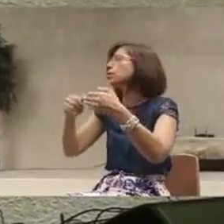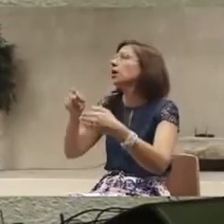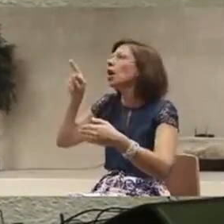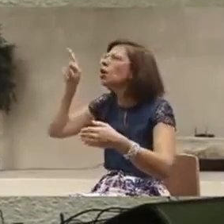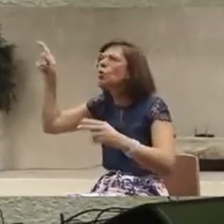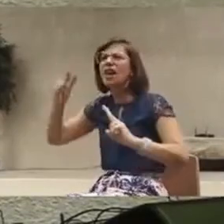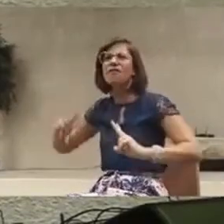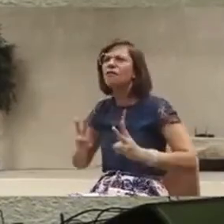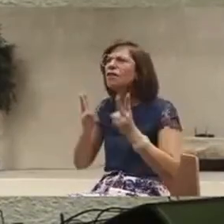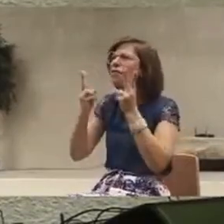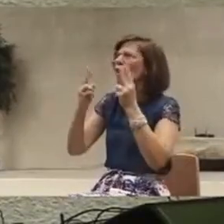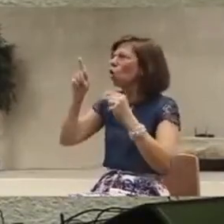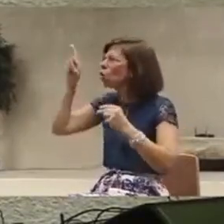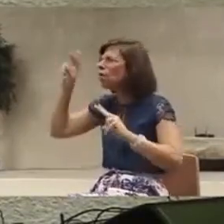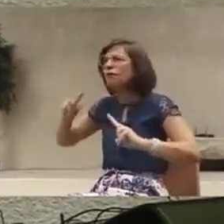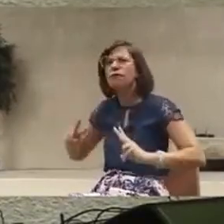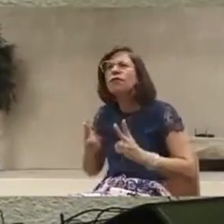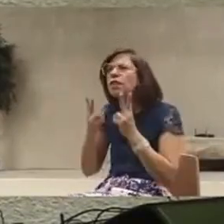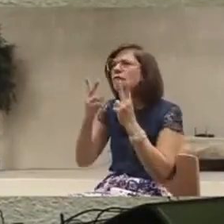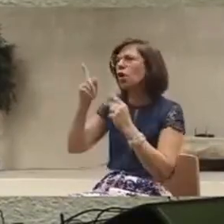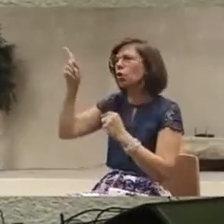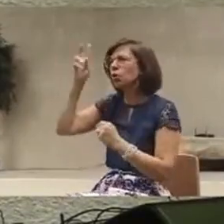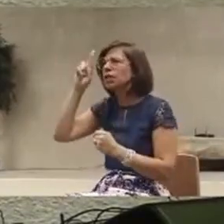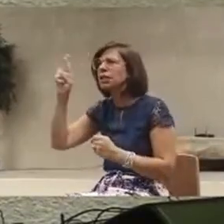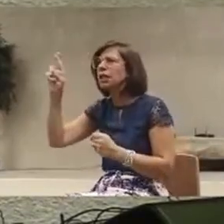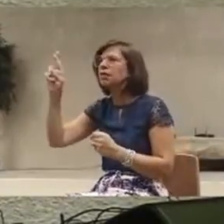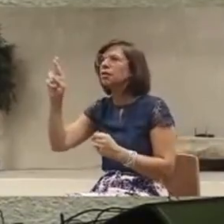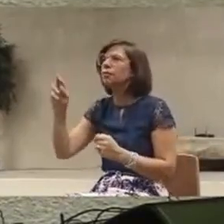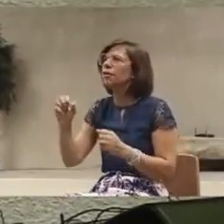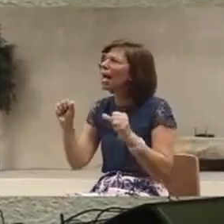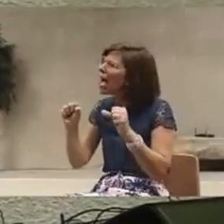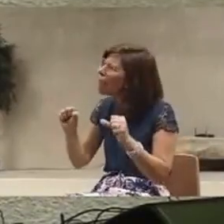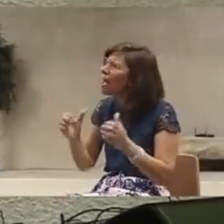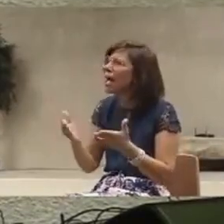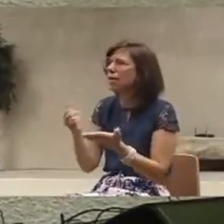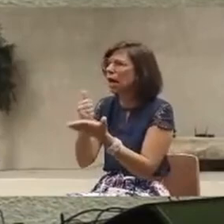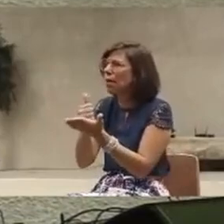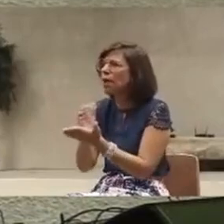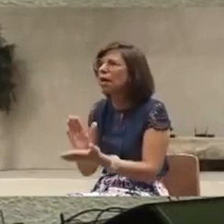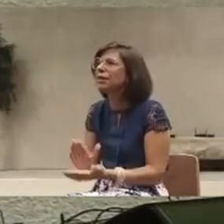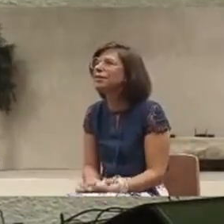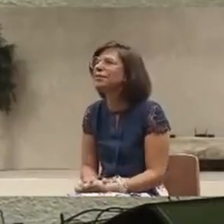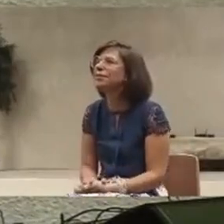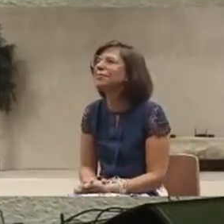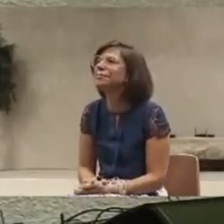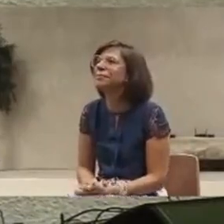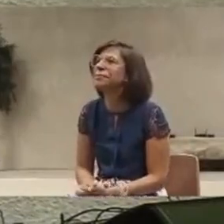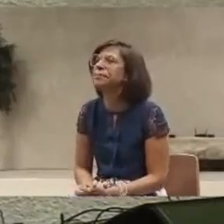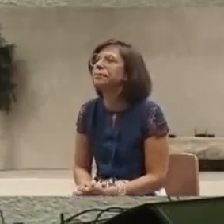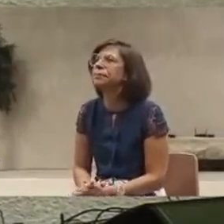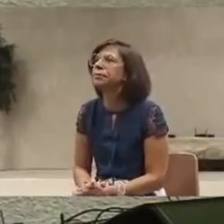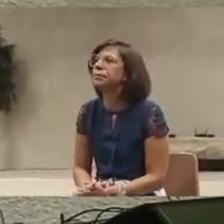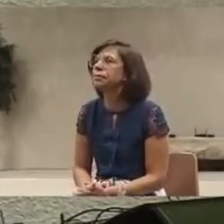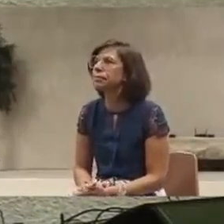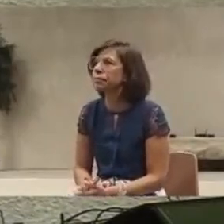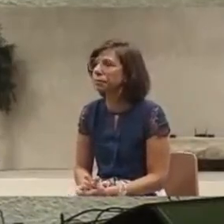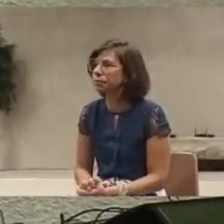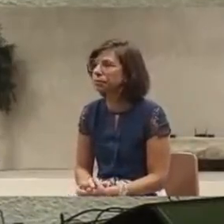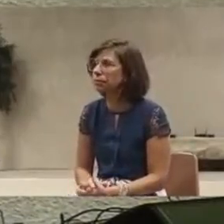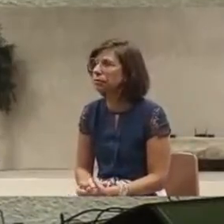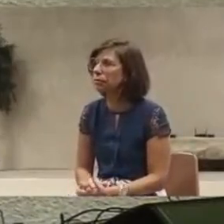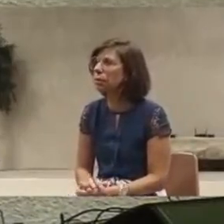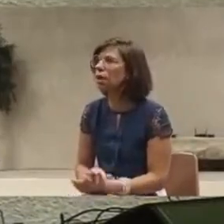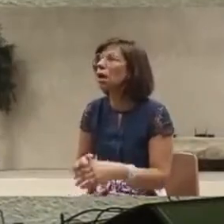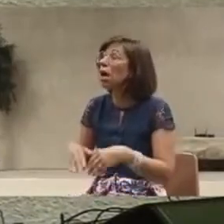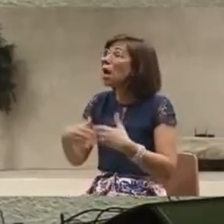notre Dieu. Il est vivant, notre Seigneur. Amen. Alléluia. Amen. Et on peut alors, même